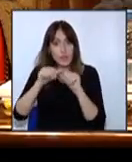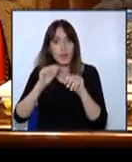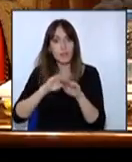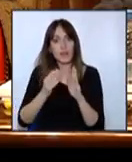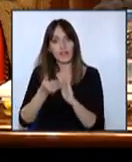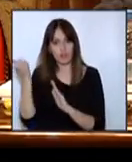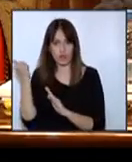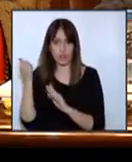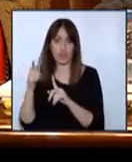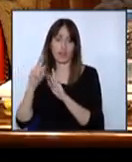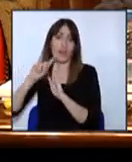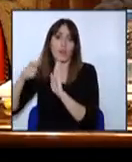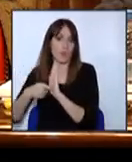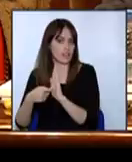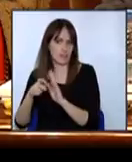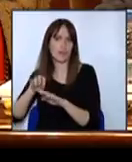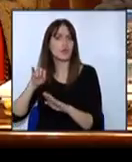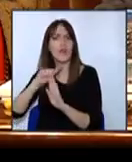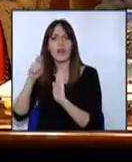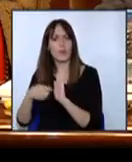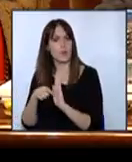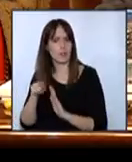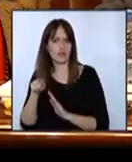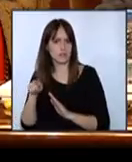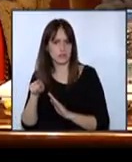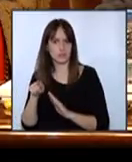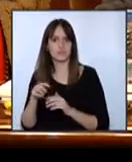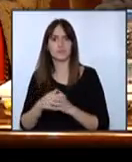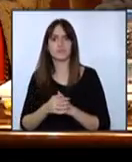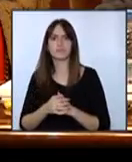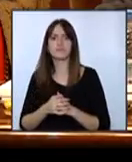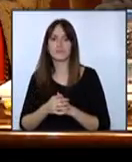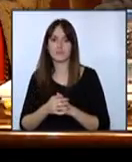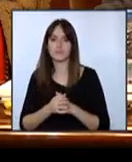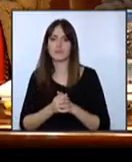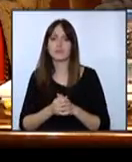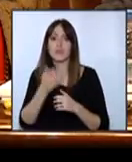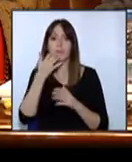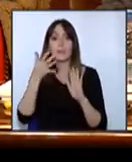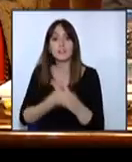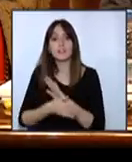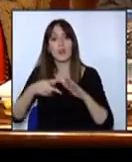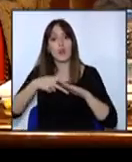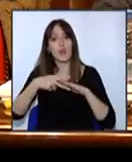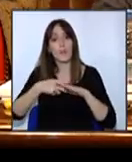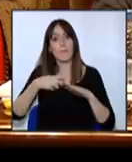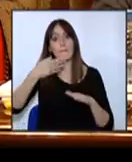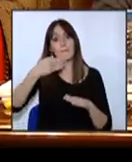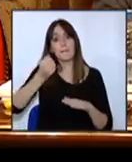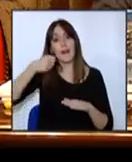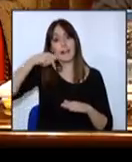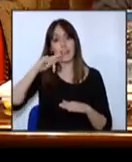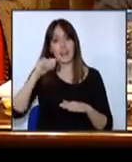que són delinqüents, la majoria. I, per tant, el que hem aconseguit anar apretant amb Bànquia és que en lloc d'iniciar un procés de